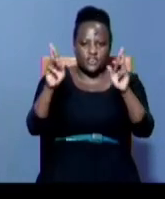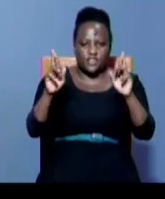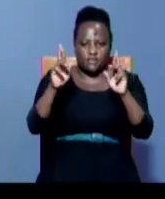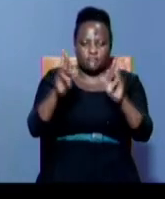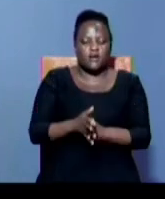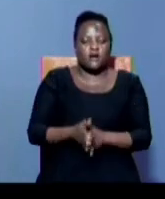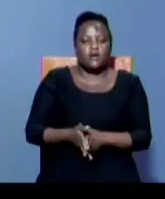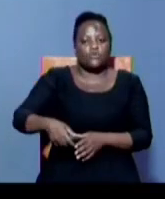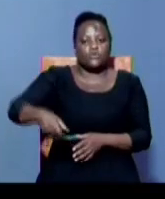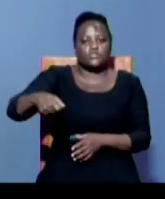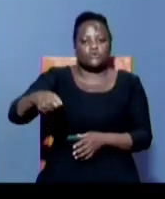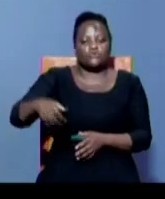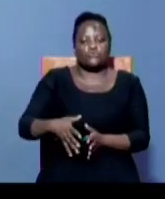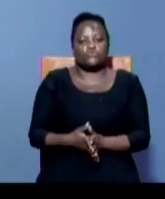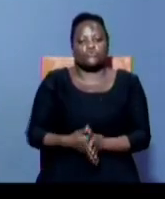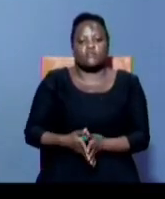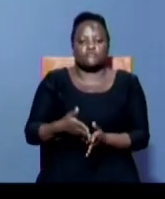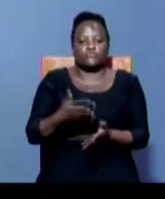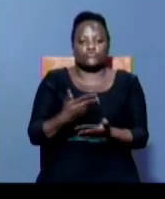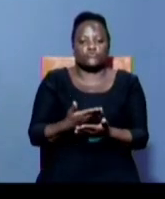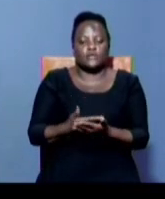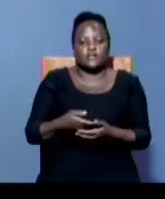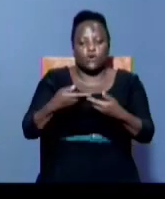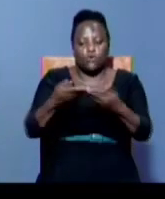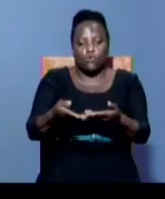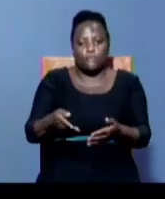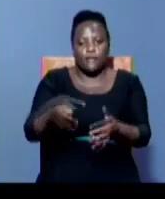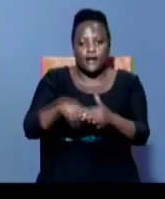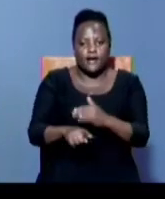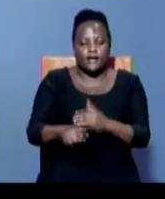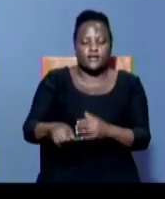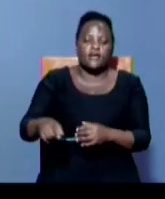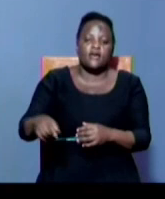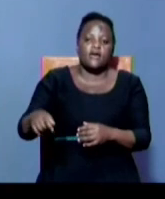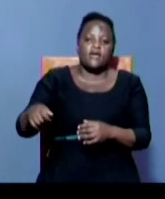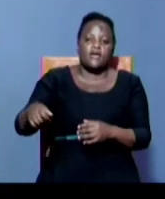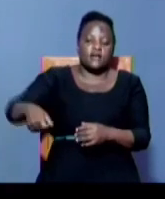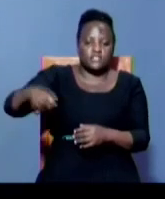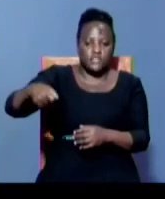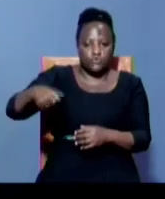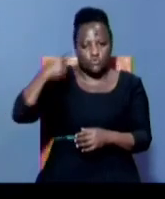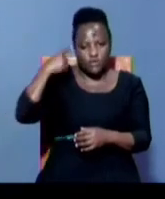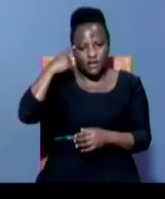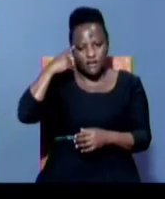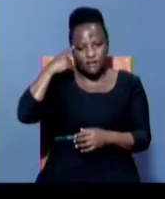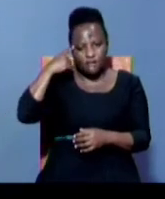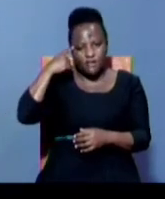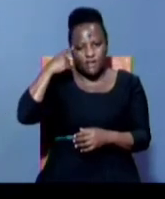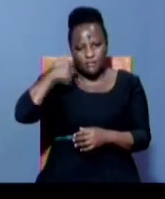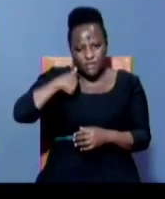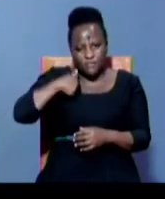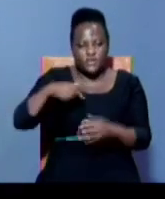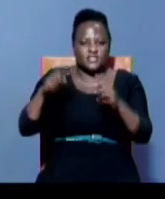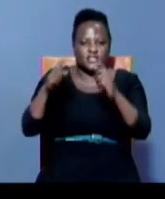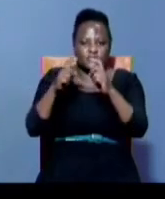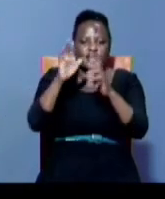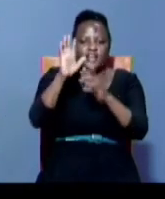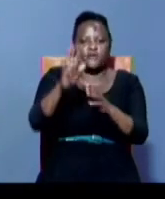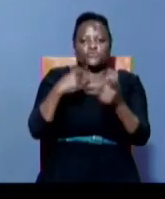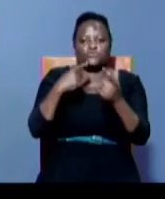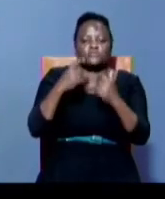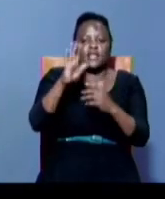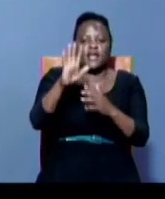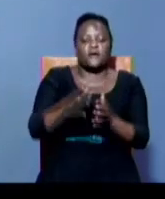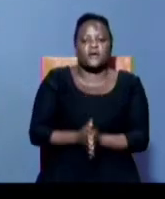ushuhuda nitakaokupa ndani ya sanduku. Nami nitaonana nawe hapo kuzungumza nawe pale nilipo juu ya kiti cha